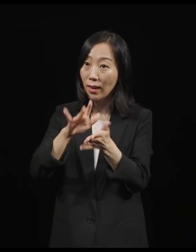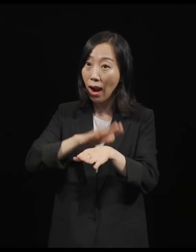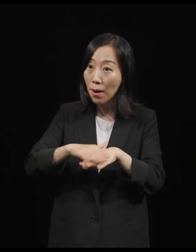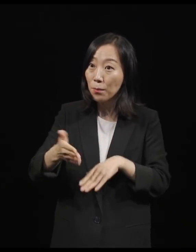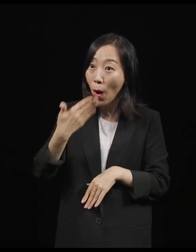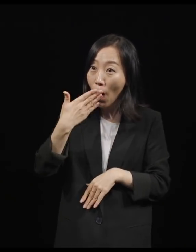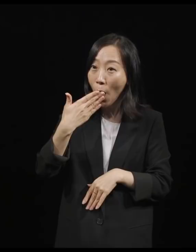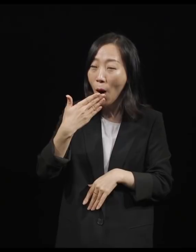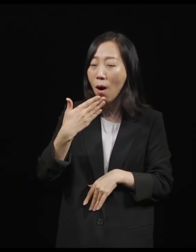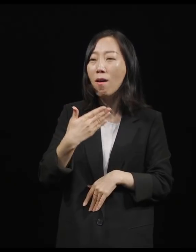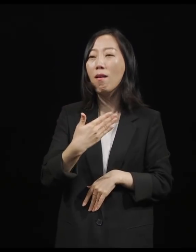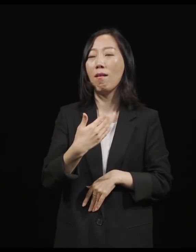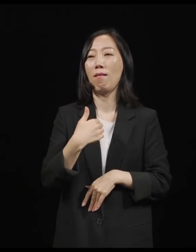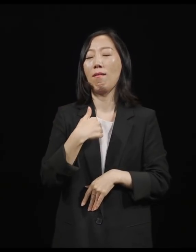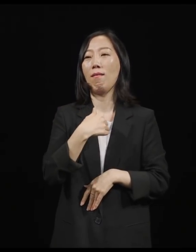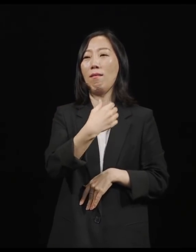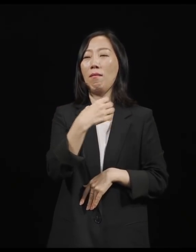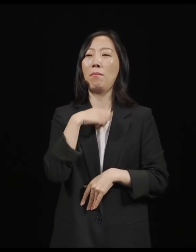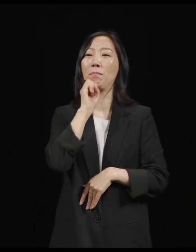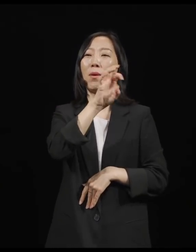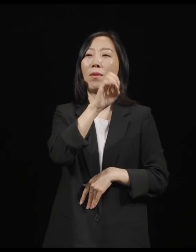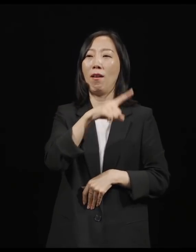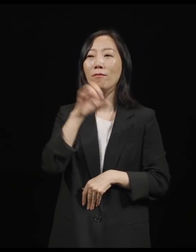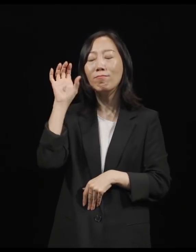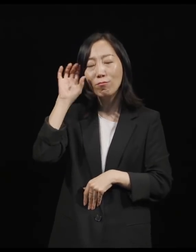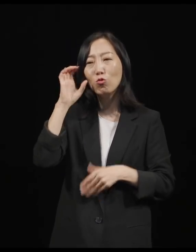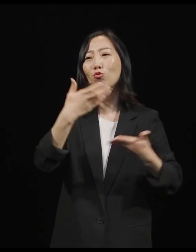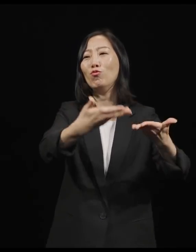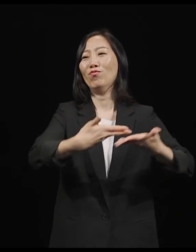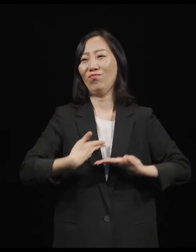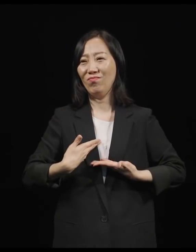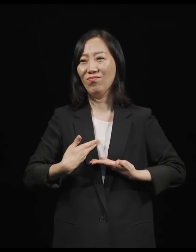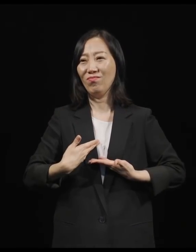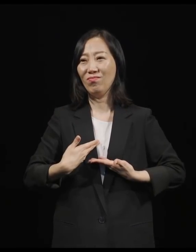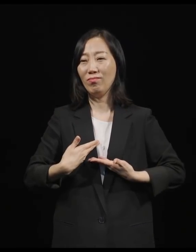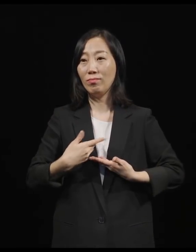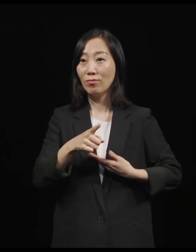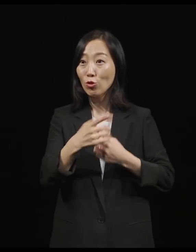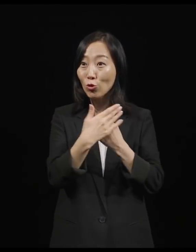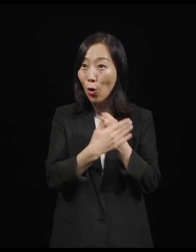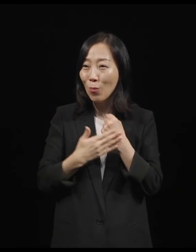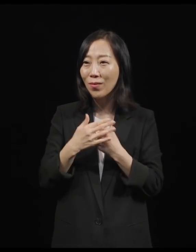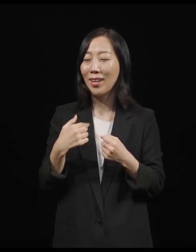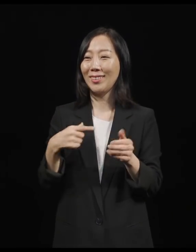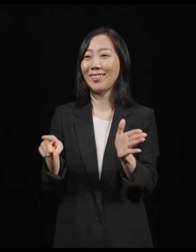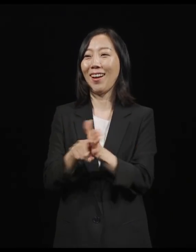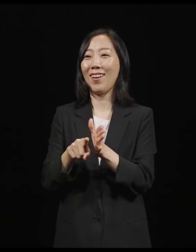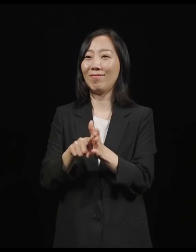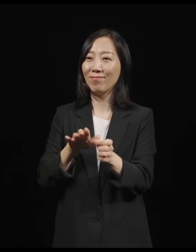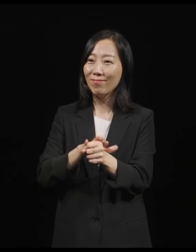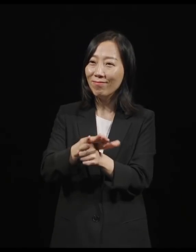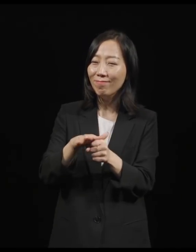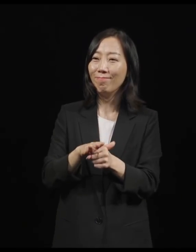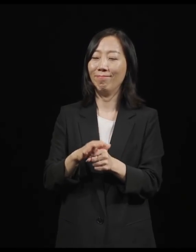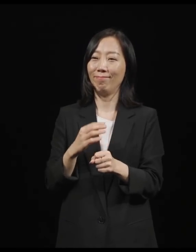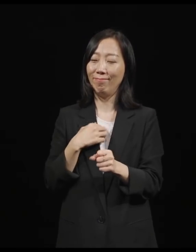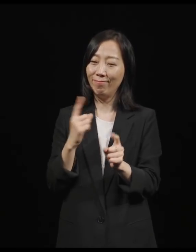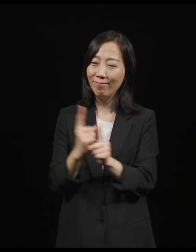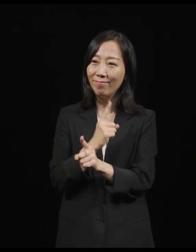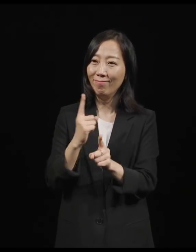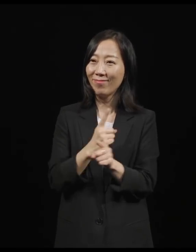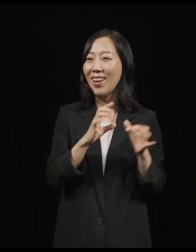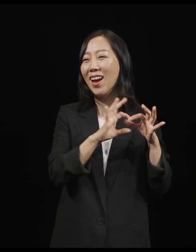있는지 제 이야기에 귀 기울여 주셨습니다. 그렇게 저는 신앙과 사람과 꾸준한 치료를